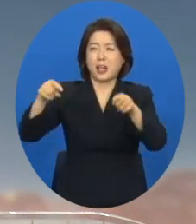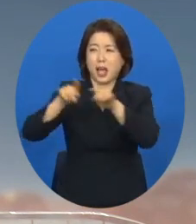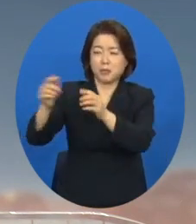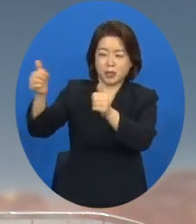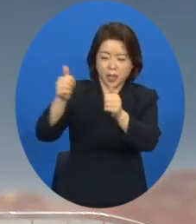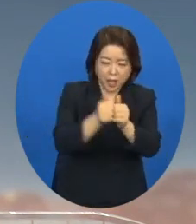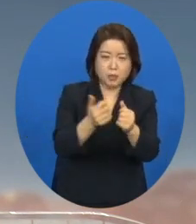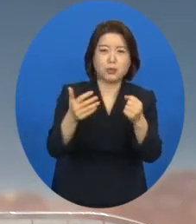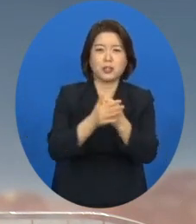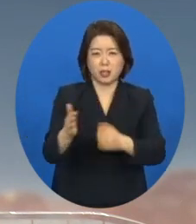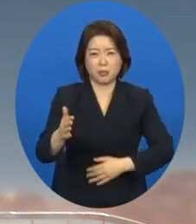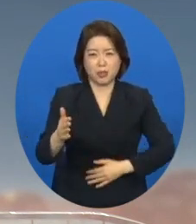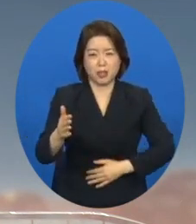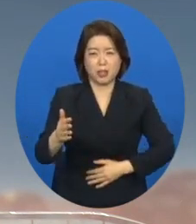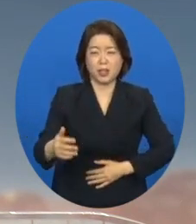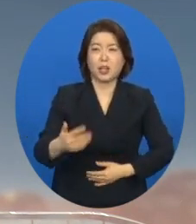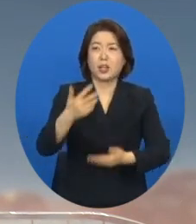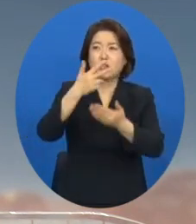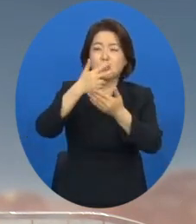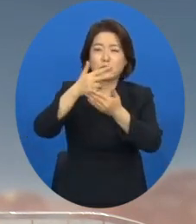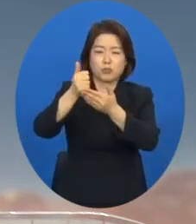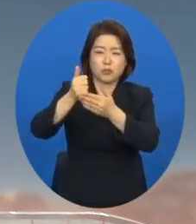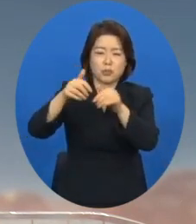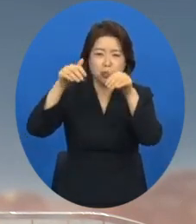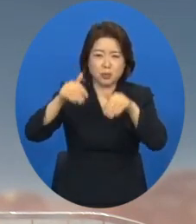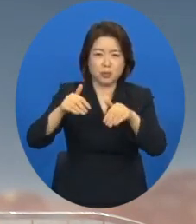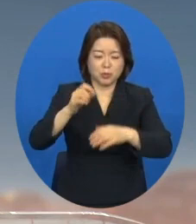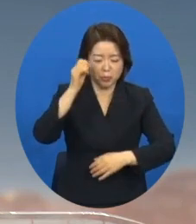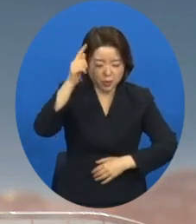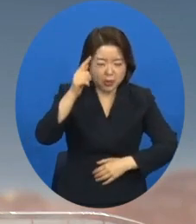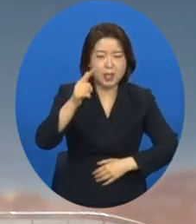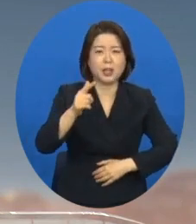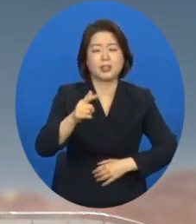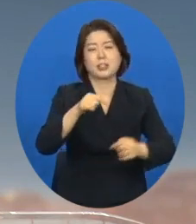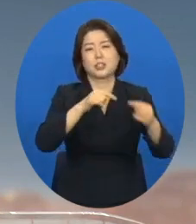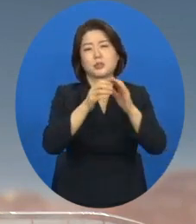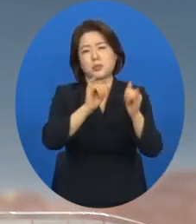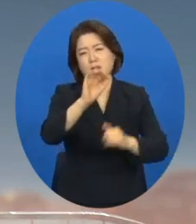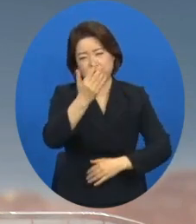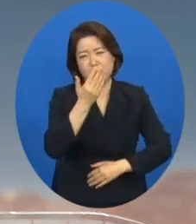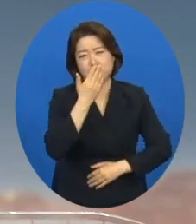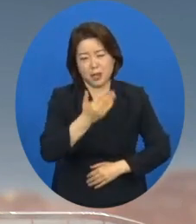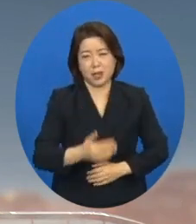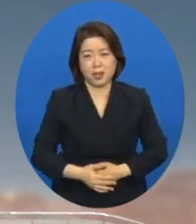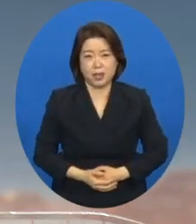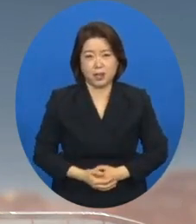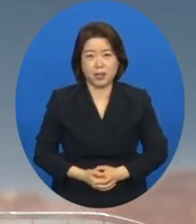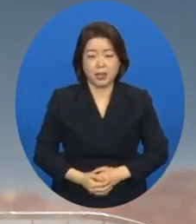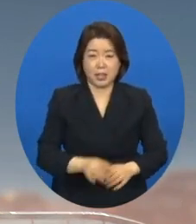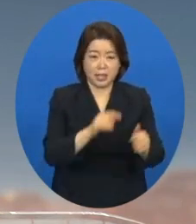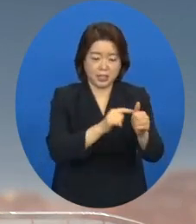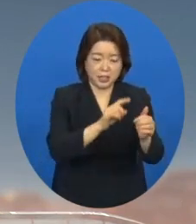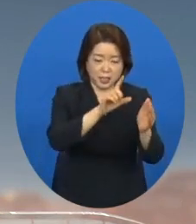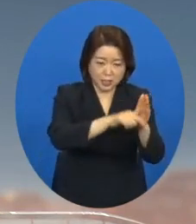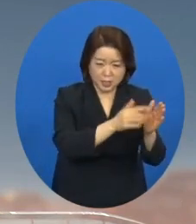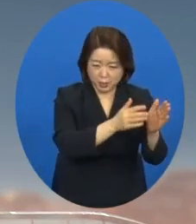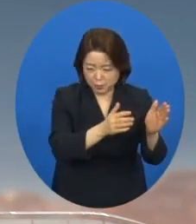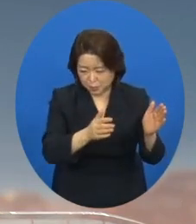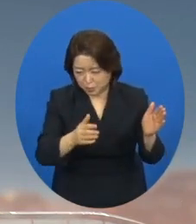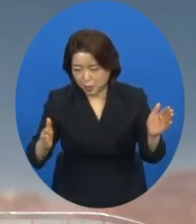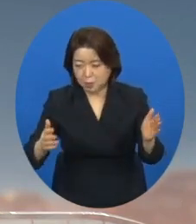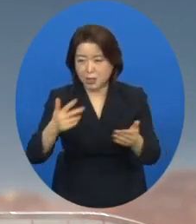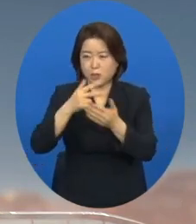종, 위대한 주의 남자, 믿음의 남자가 된 것입니다. 그도 점점 시간의 감에 따라